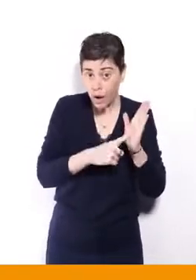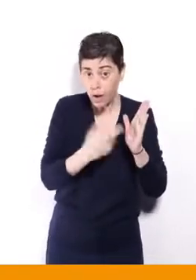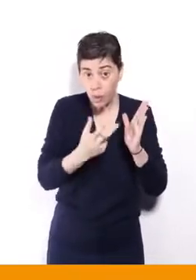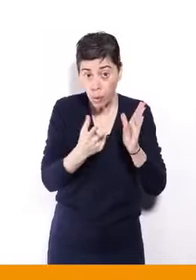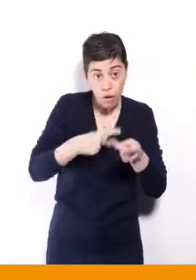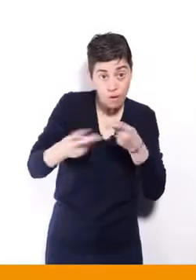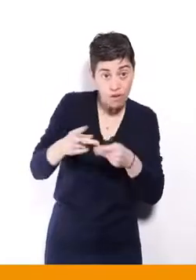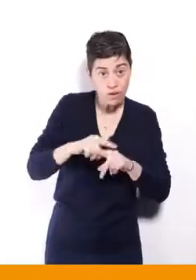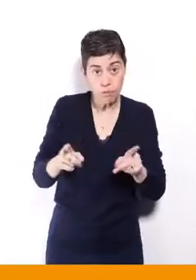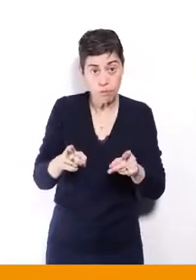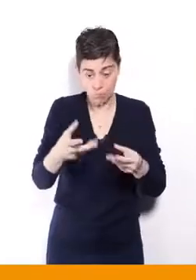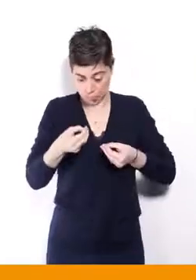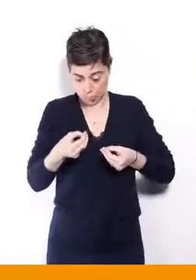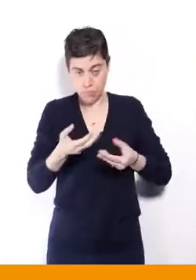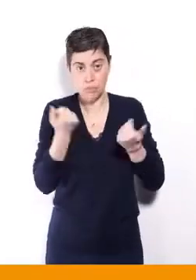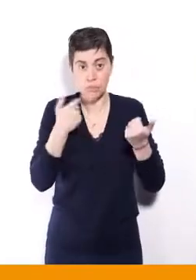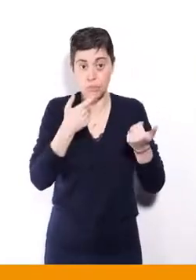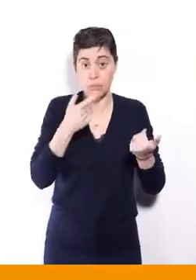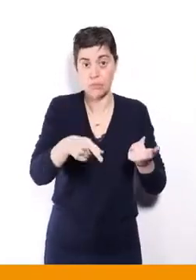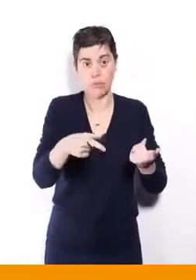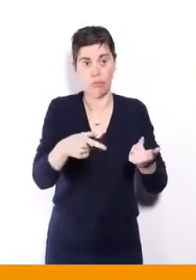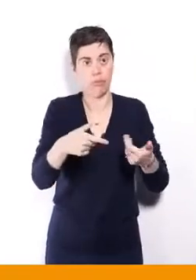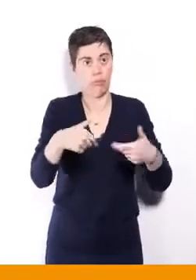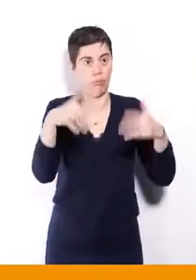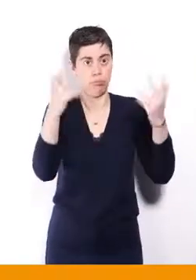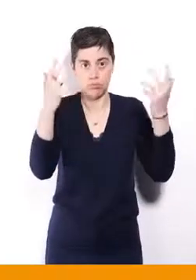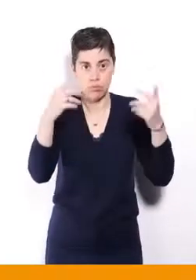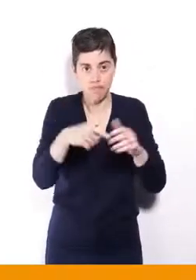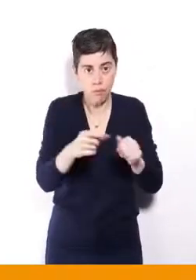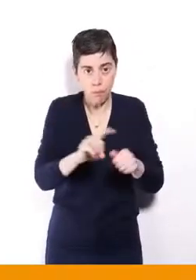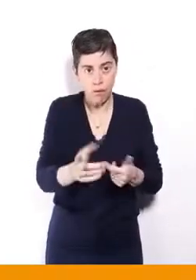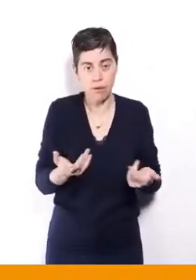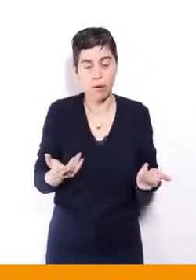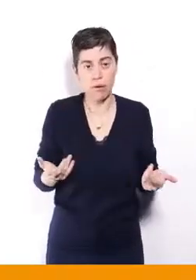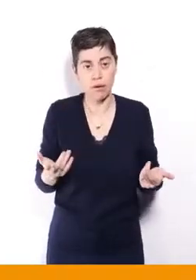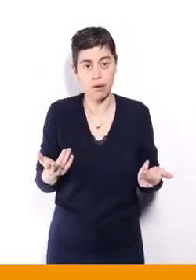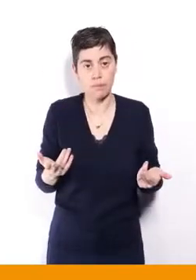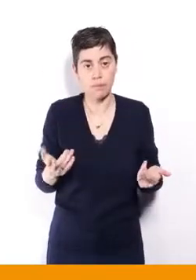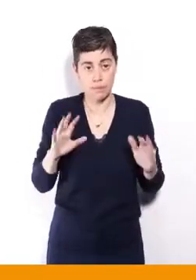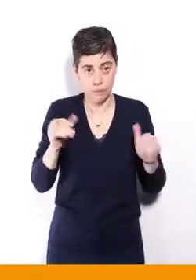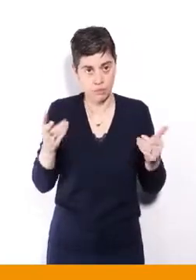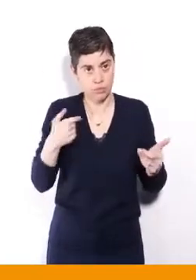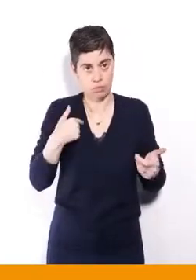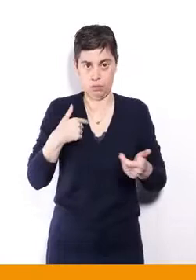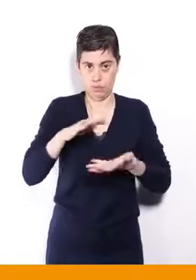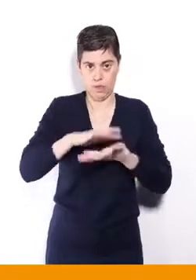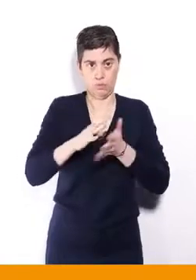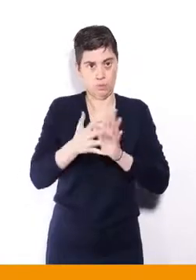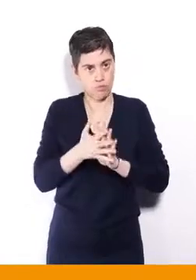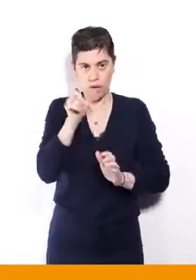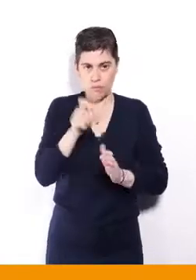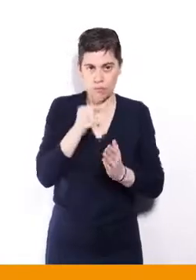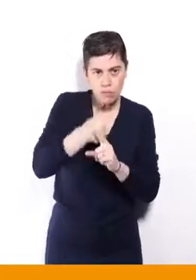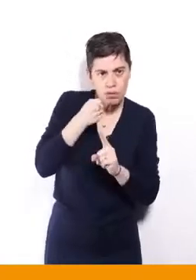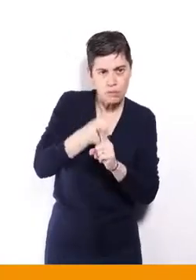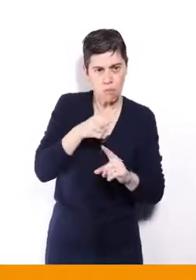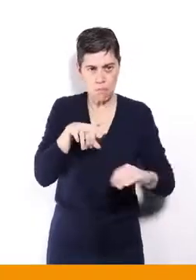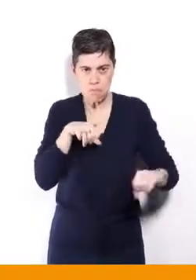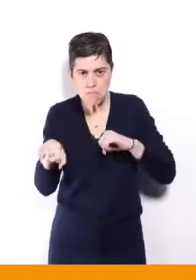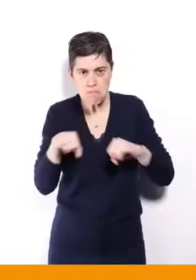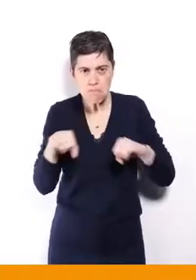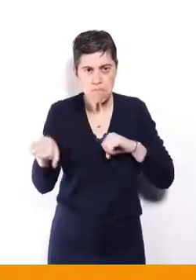était hors sol. Il a fallu hein, que la page, à travers un de nos militants, d'une de nos